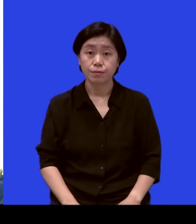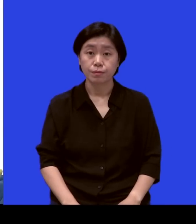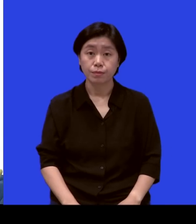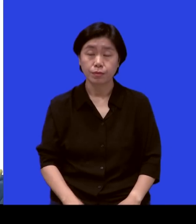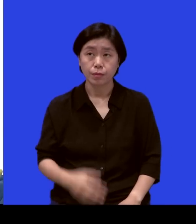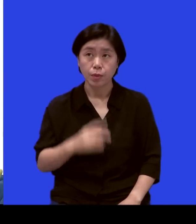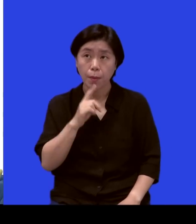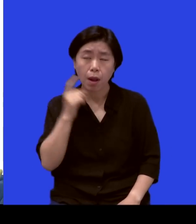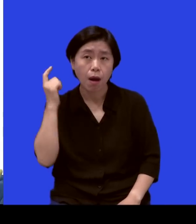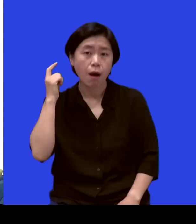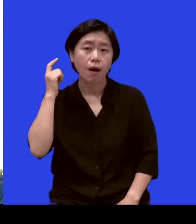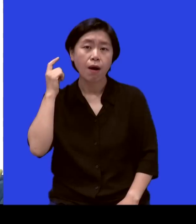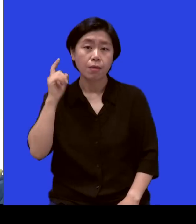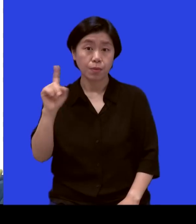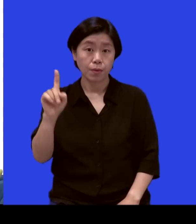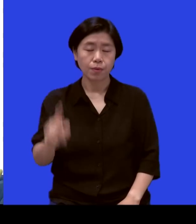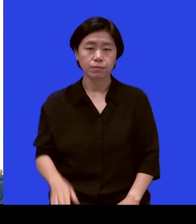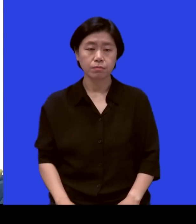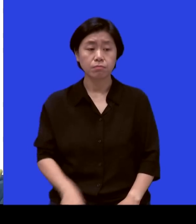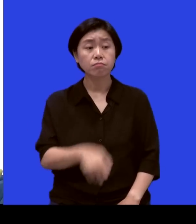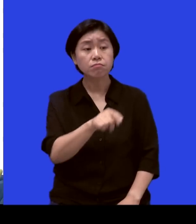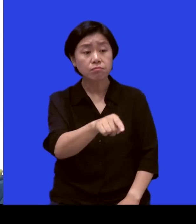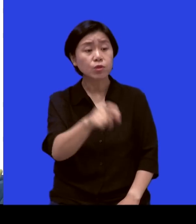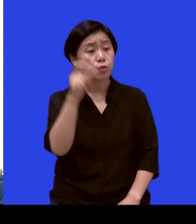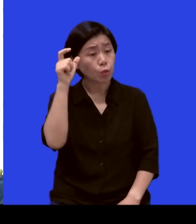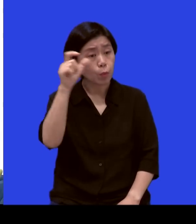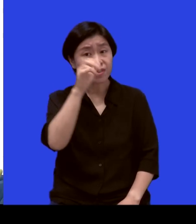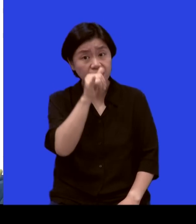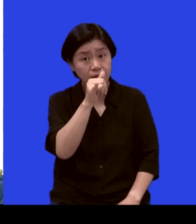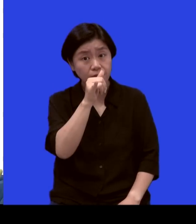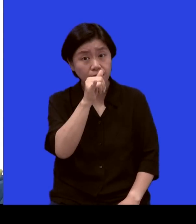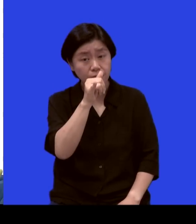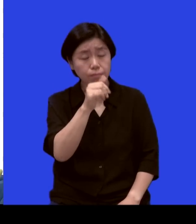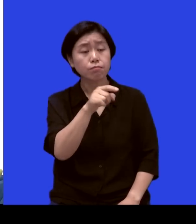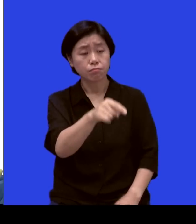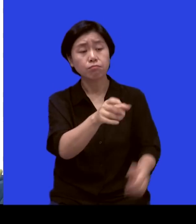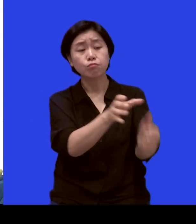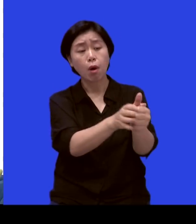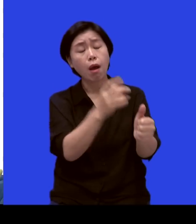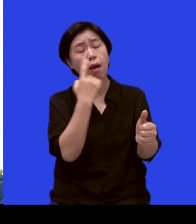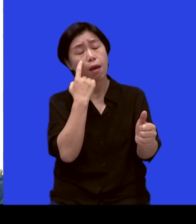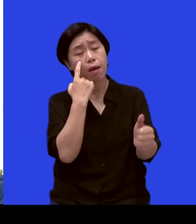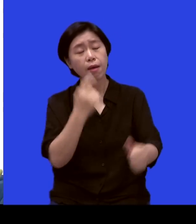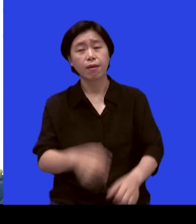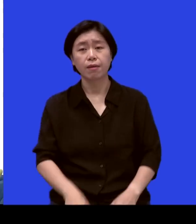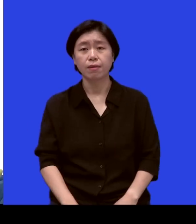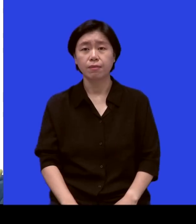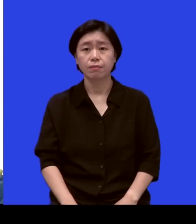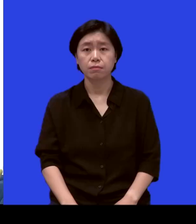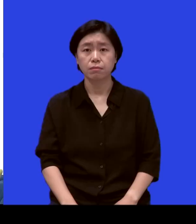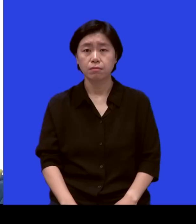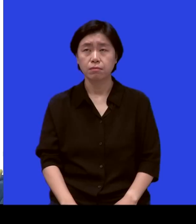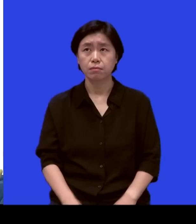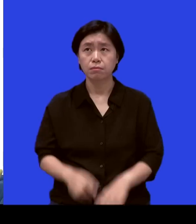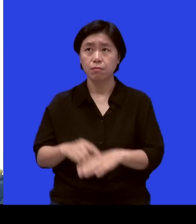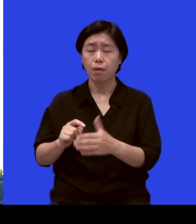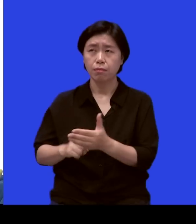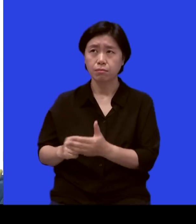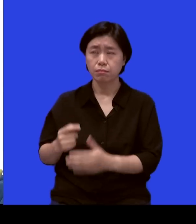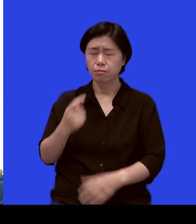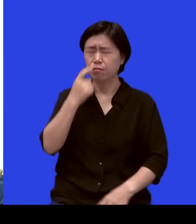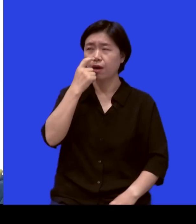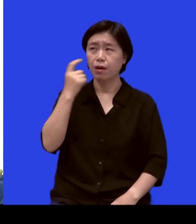그러시더라고요. 내가 그런 걱정을 하니까 내가 알면 내가 하지 누가 하냐. 그래가지고 제가